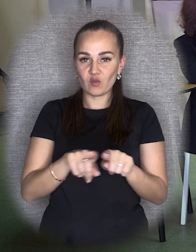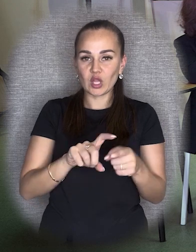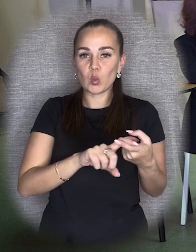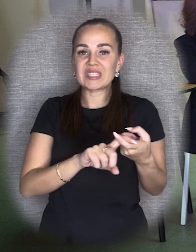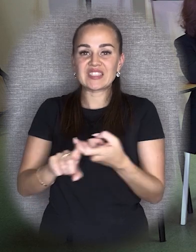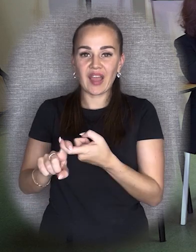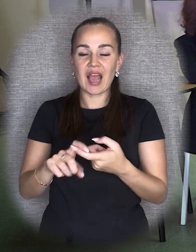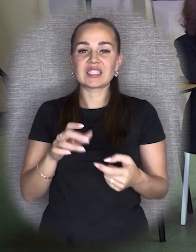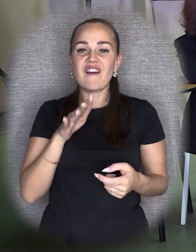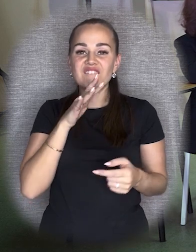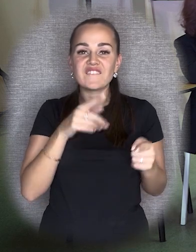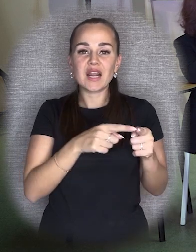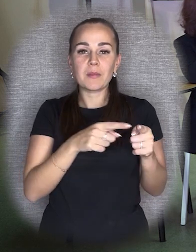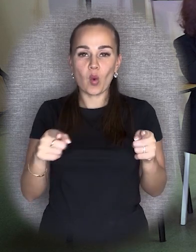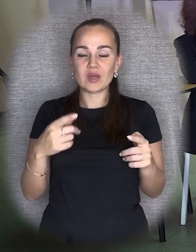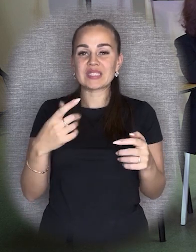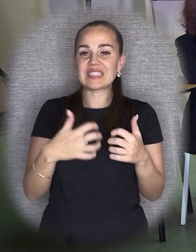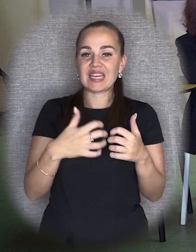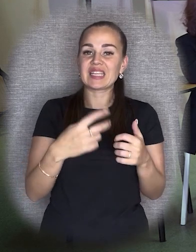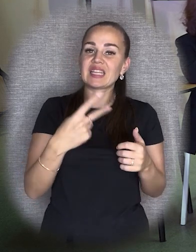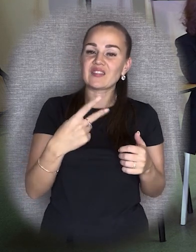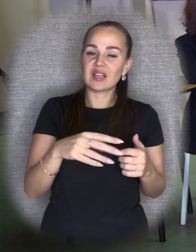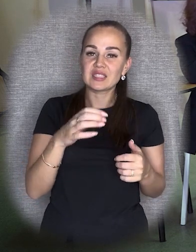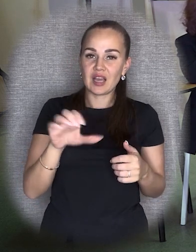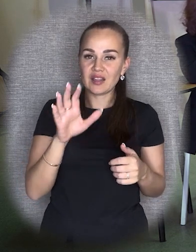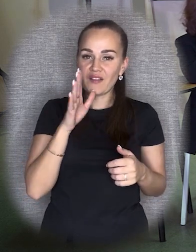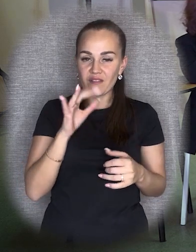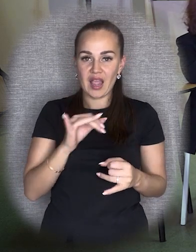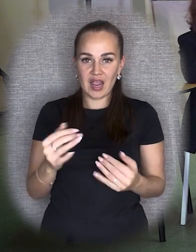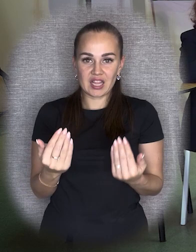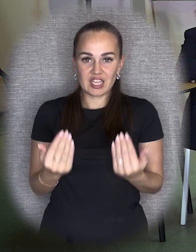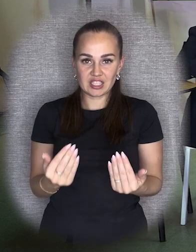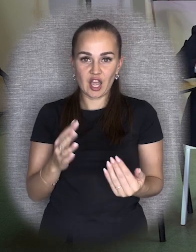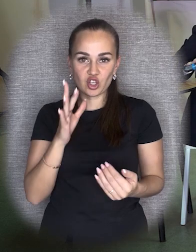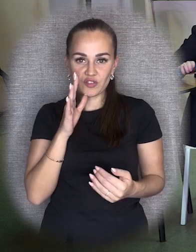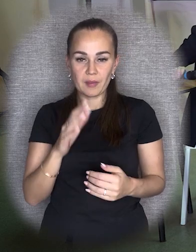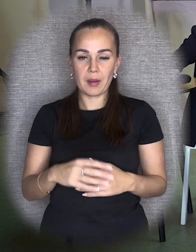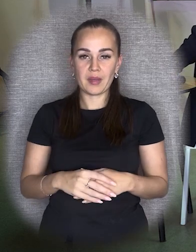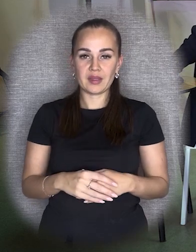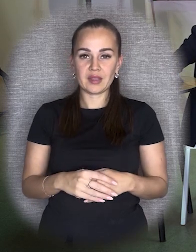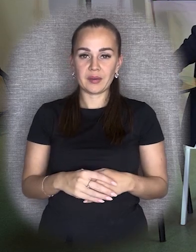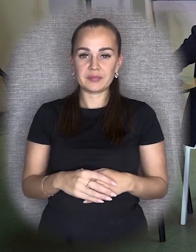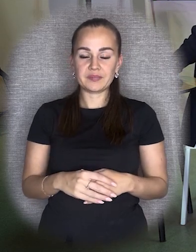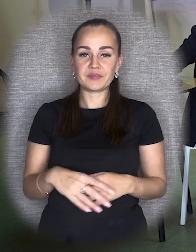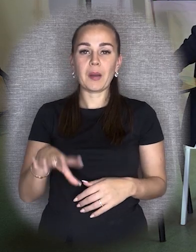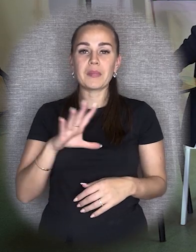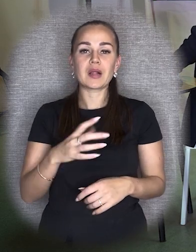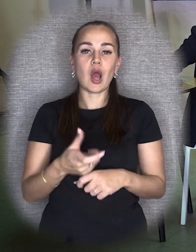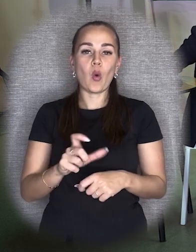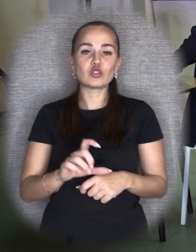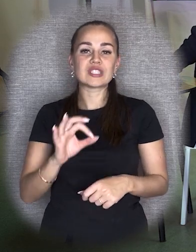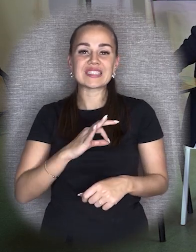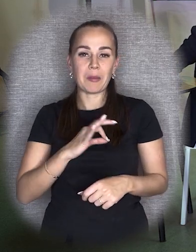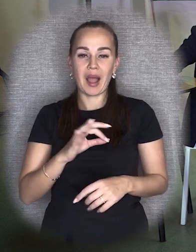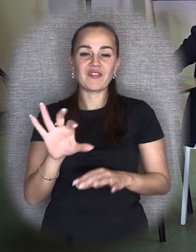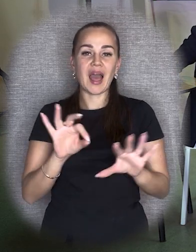времен середины 20 века и настоящего момента? Ну, на самом деле, было очень забавно